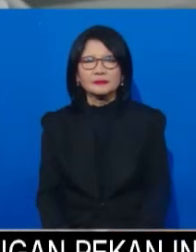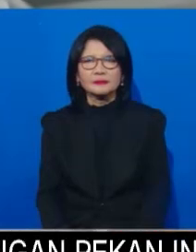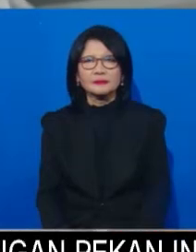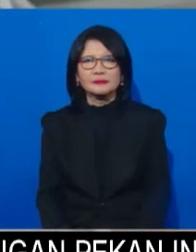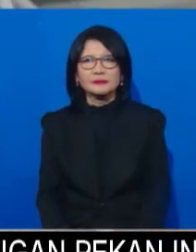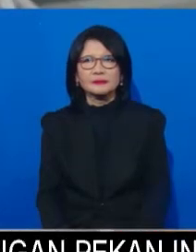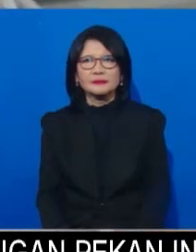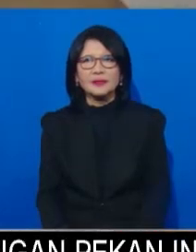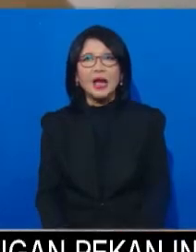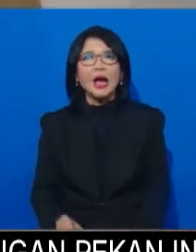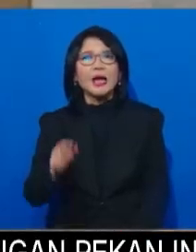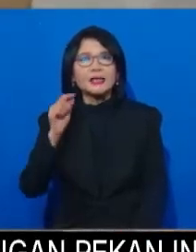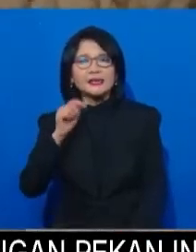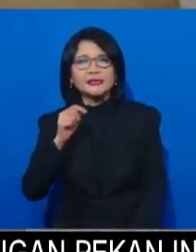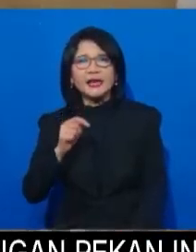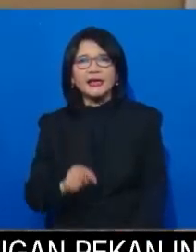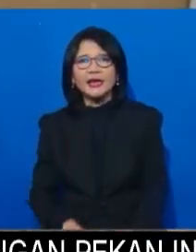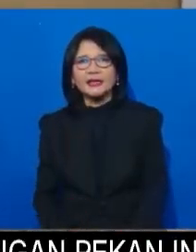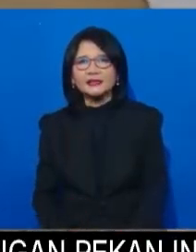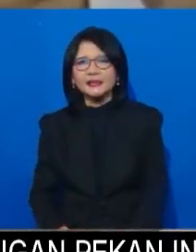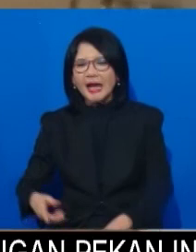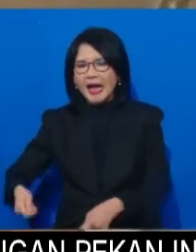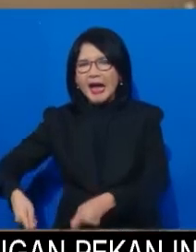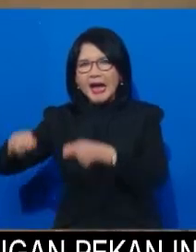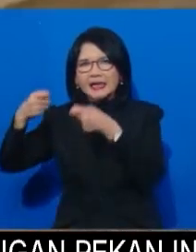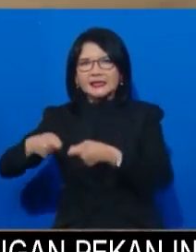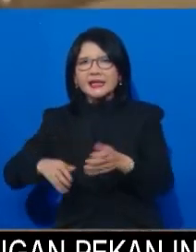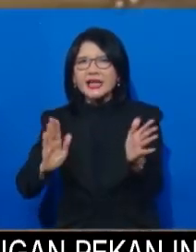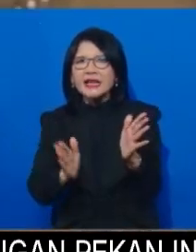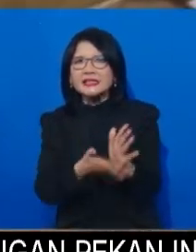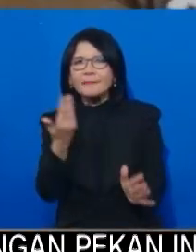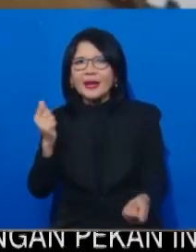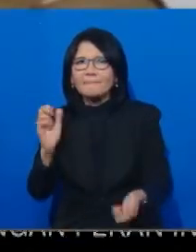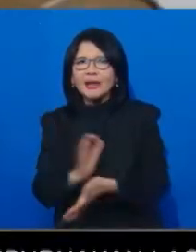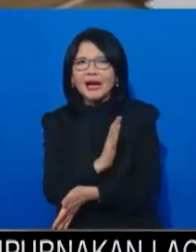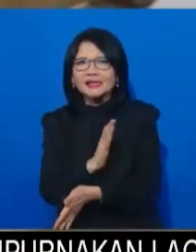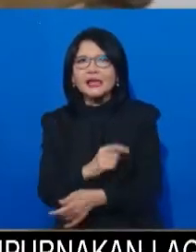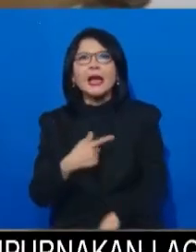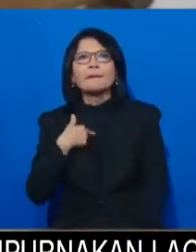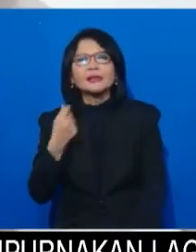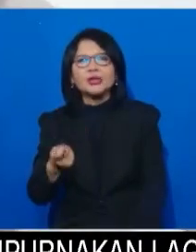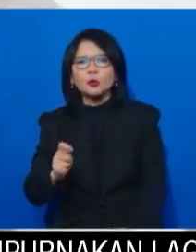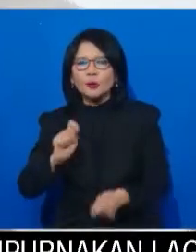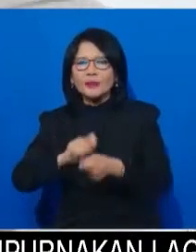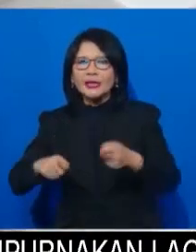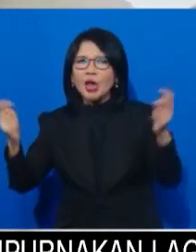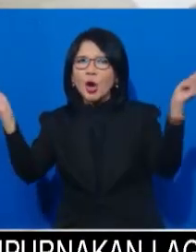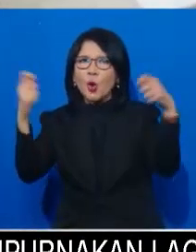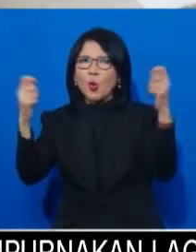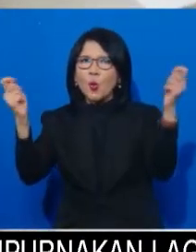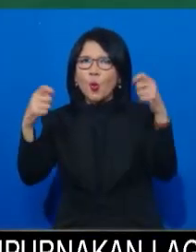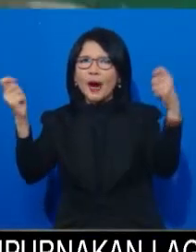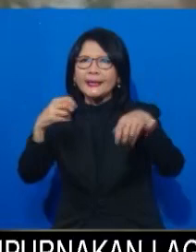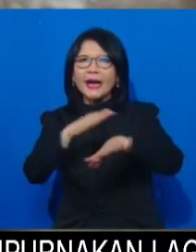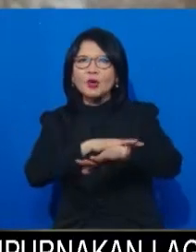Di tangan Juki Santoso, sak semen bekas yang kerap terbuang bisa dikreasikan menjadi kerajinan wayang kulit. Ya, penggunaan sak